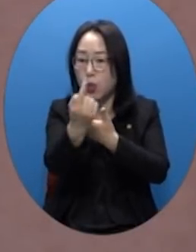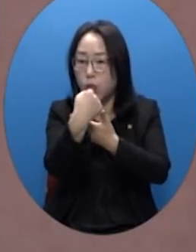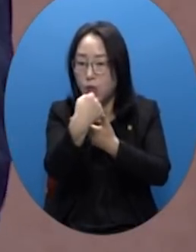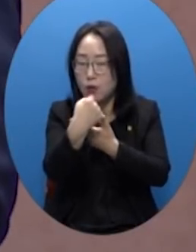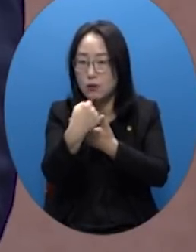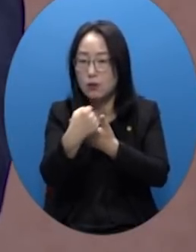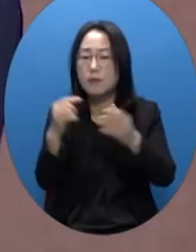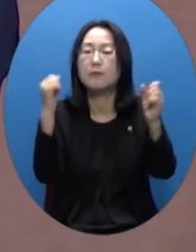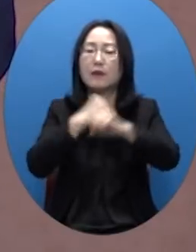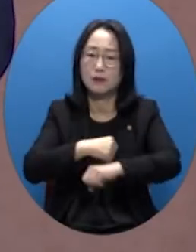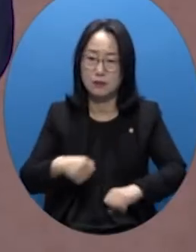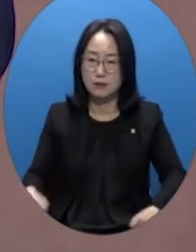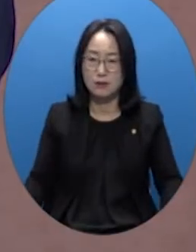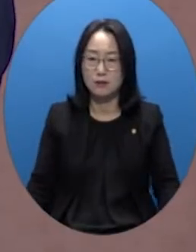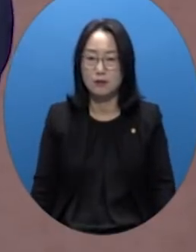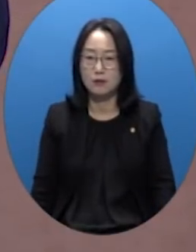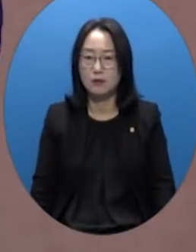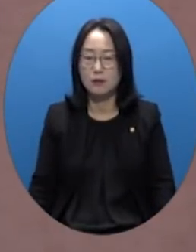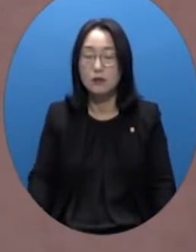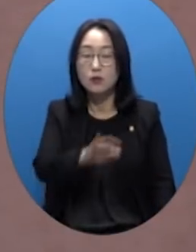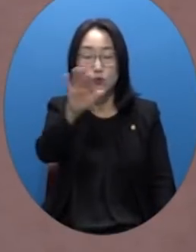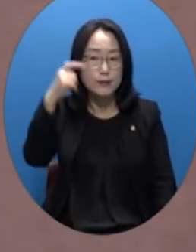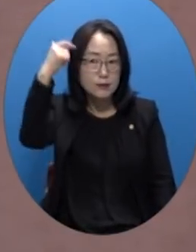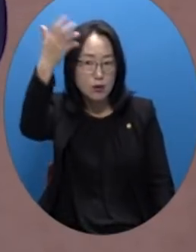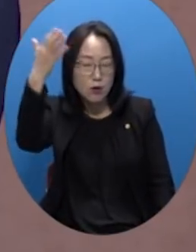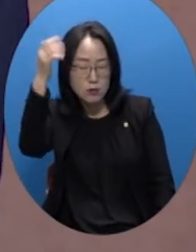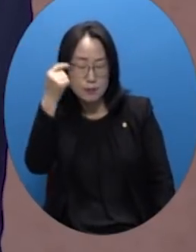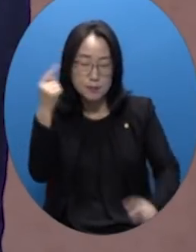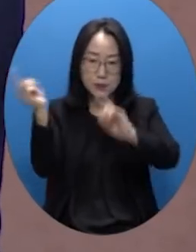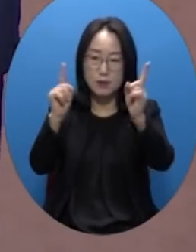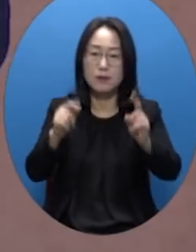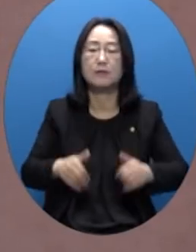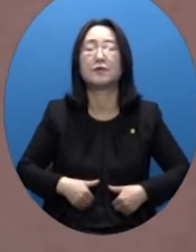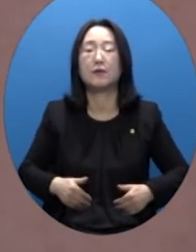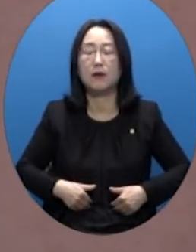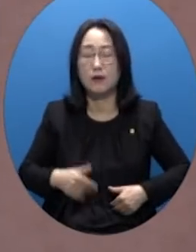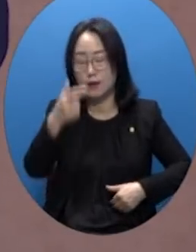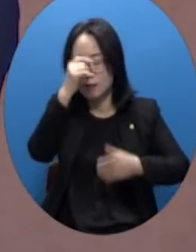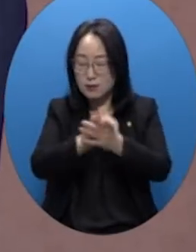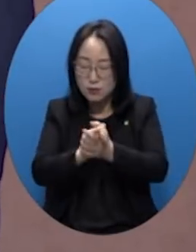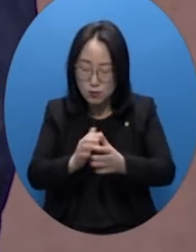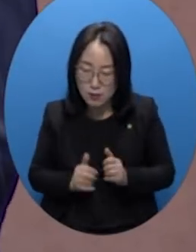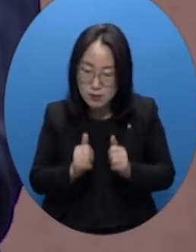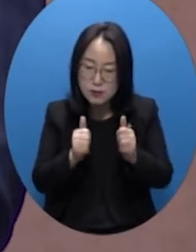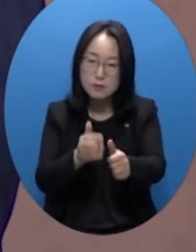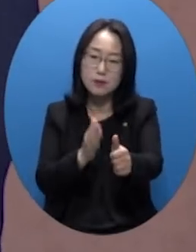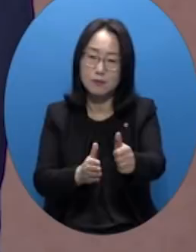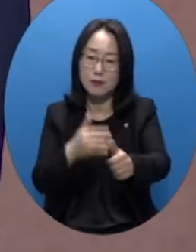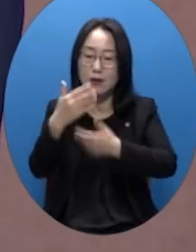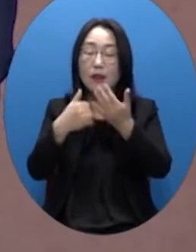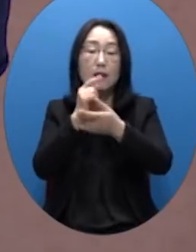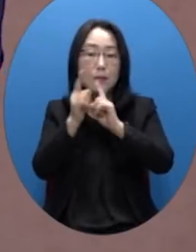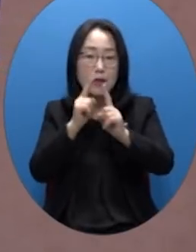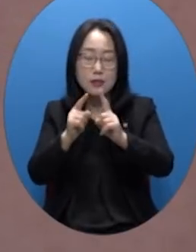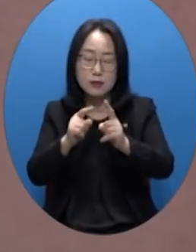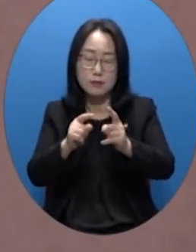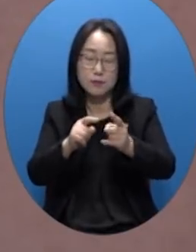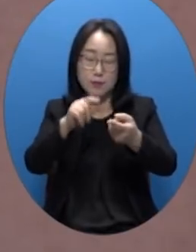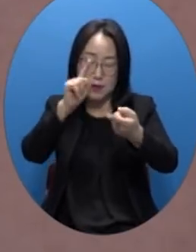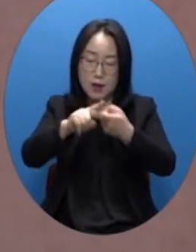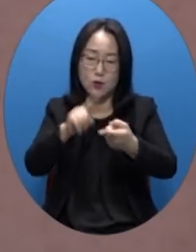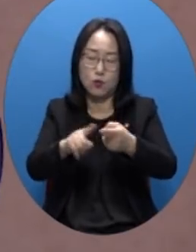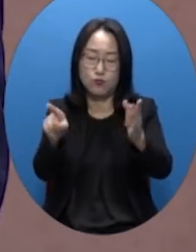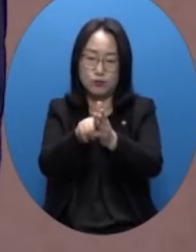우리를 넘어뜨리는 것입니다 그러므로 우리가 영적으로 깨어 있어야 됩니다 기도에 힘써야 됩니다 말씀을 잡고 모든 문제와 어려움을